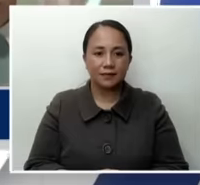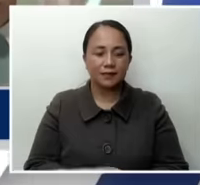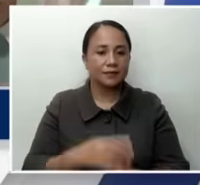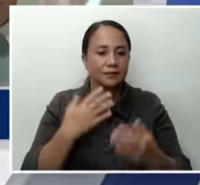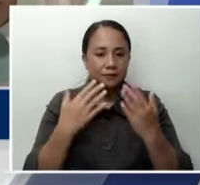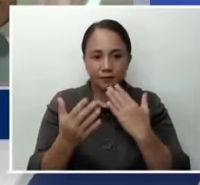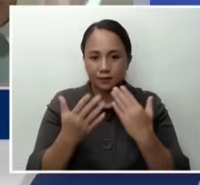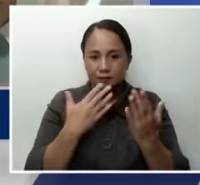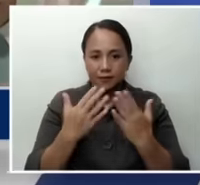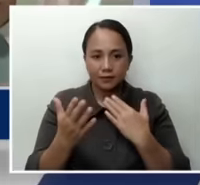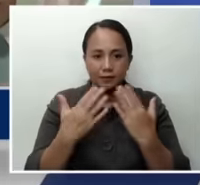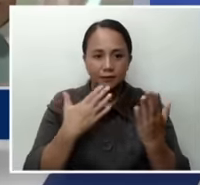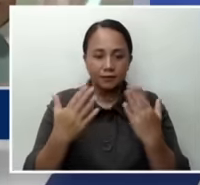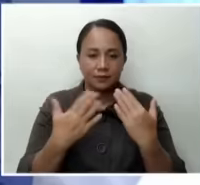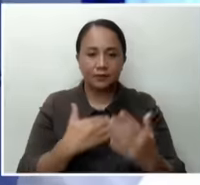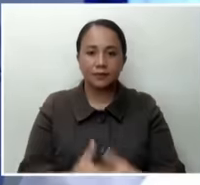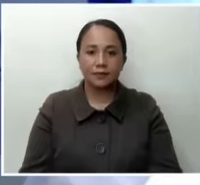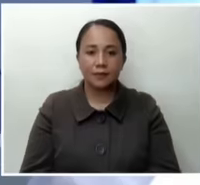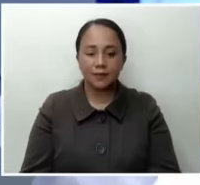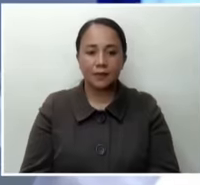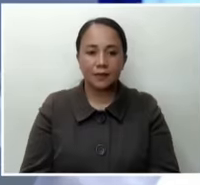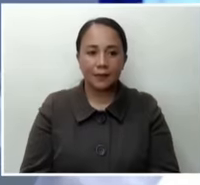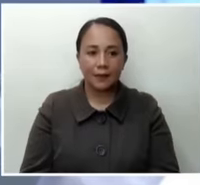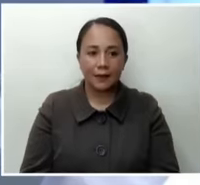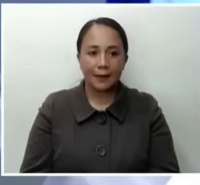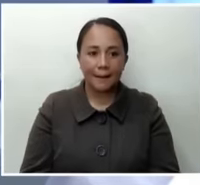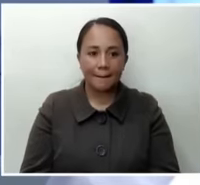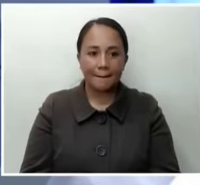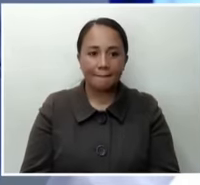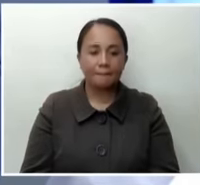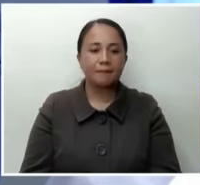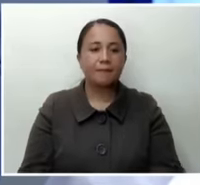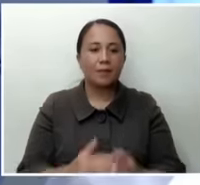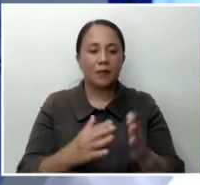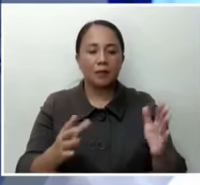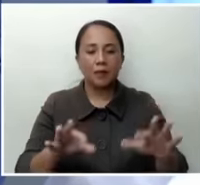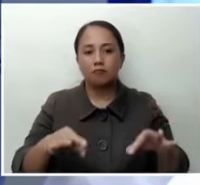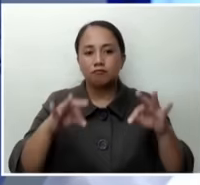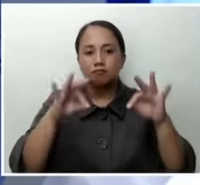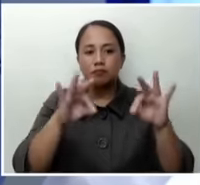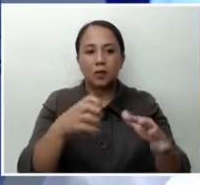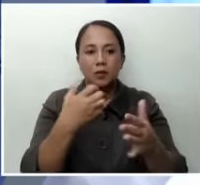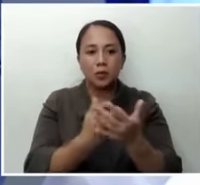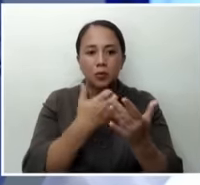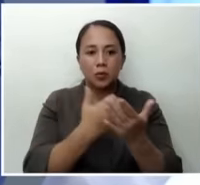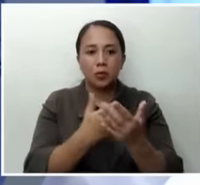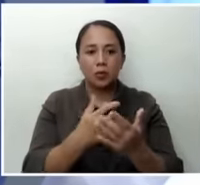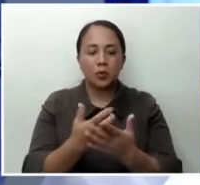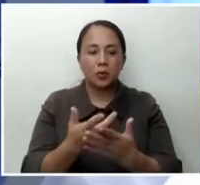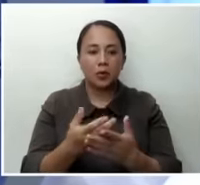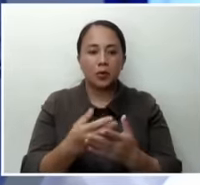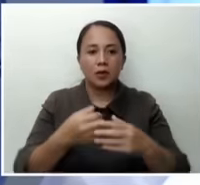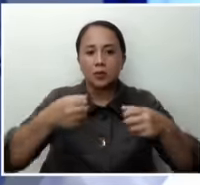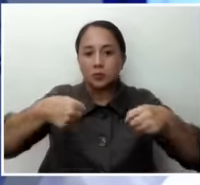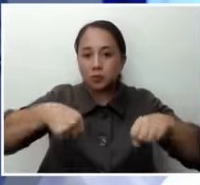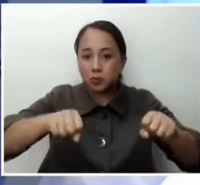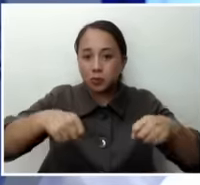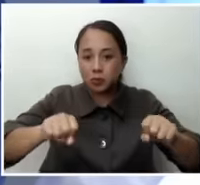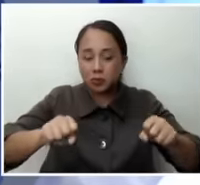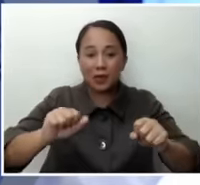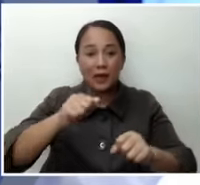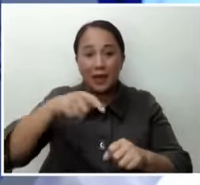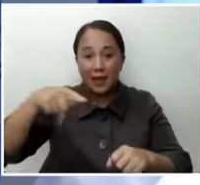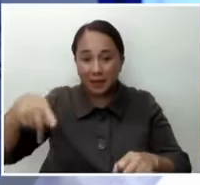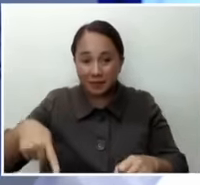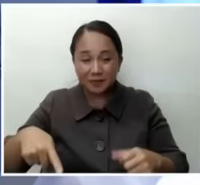salamat, RG Cruz. Malaki ang kontribusyon sa ekonomiya ng mga ride-hailing app at